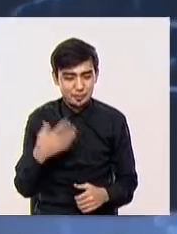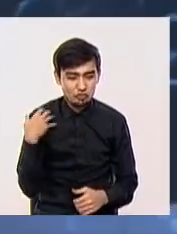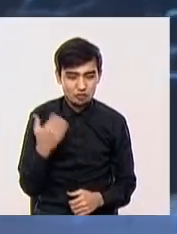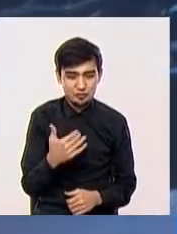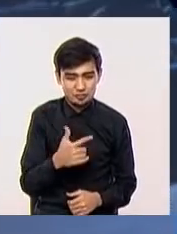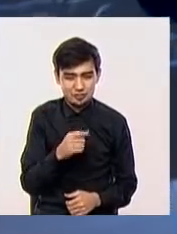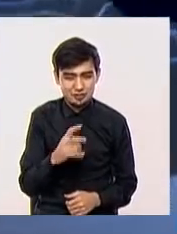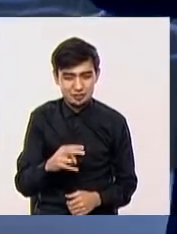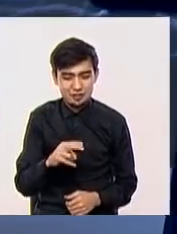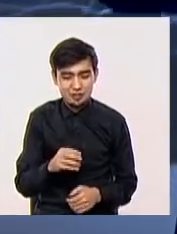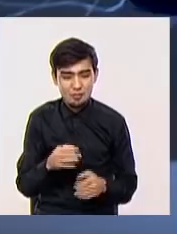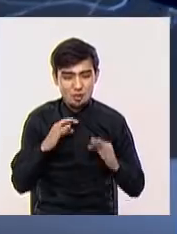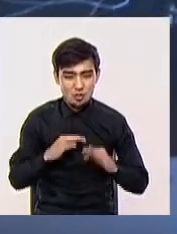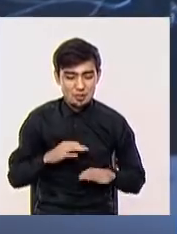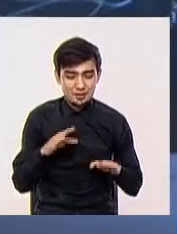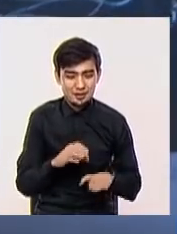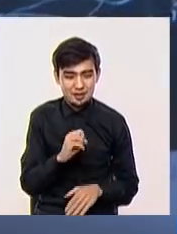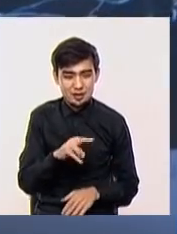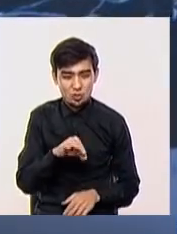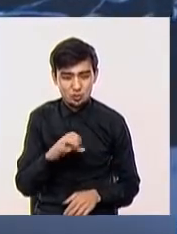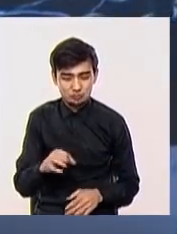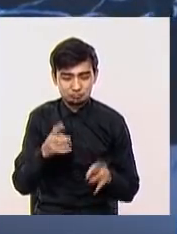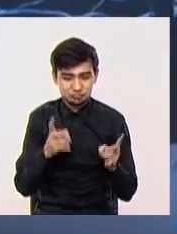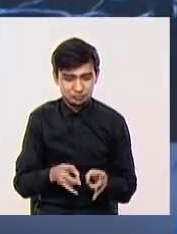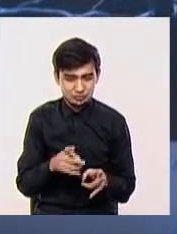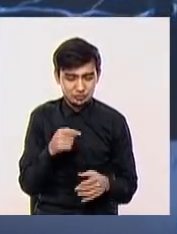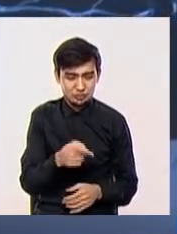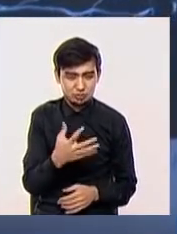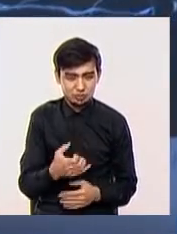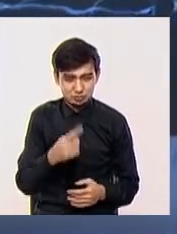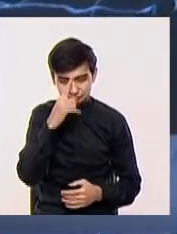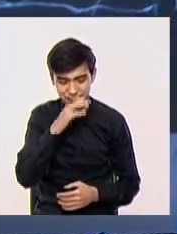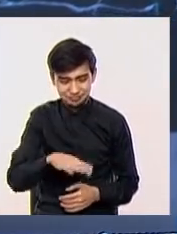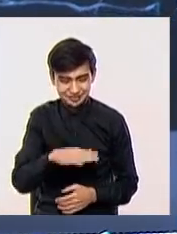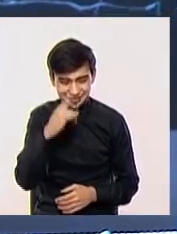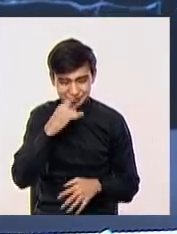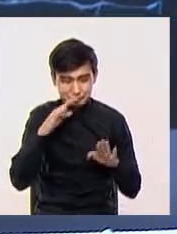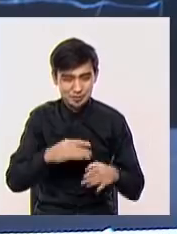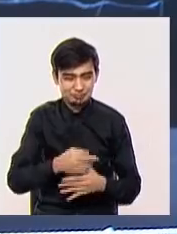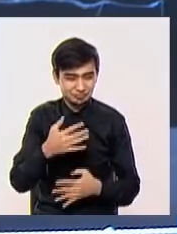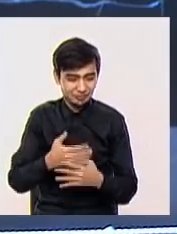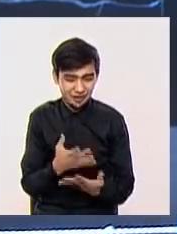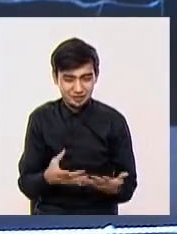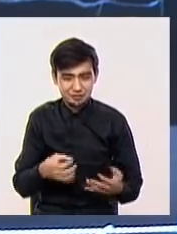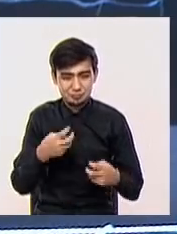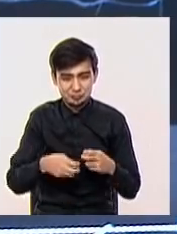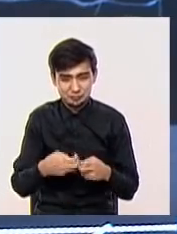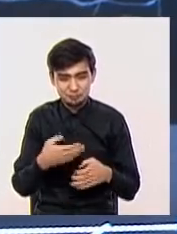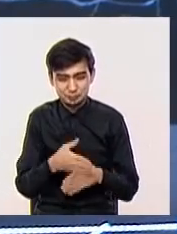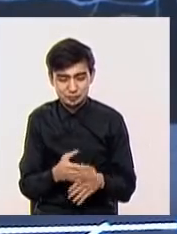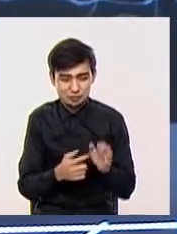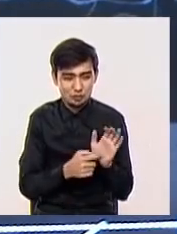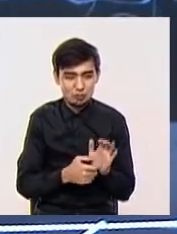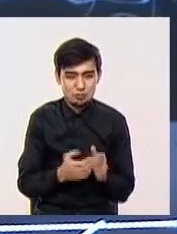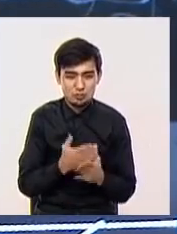Генпрокуратуры Елдос Килымжанов. В беспорядках пострадали почти 1500 зданий по Казахстану. Уничтожено и повреждено 700